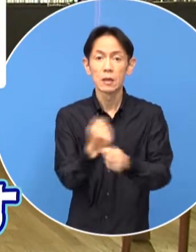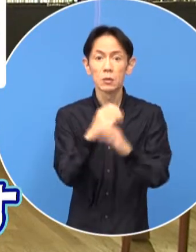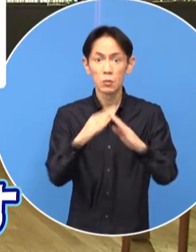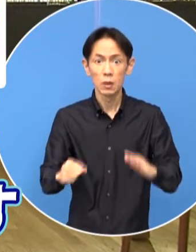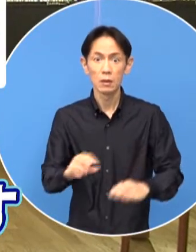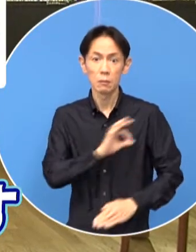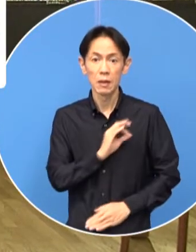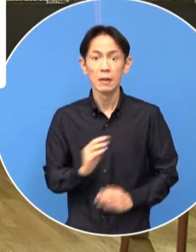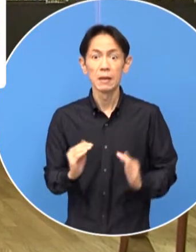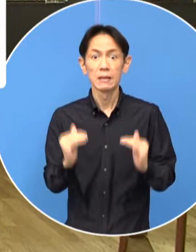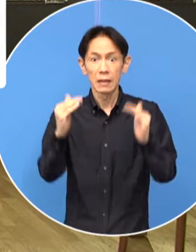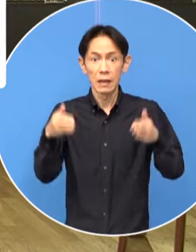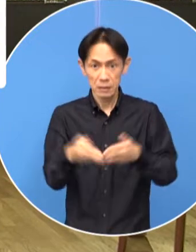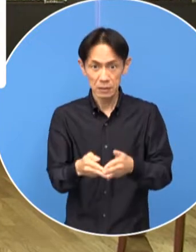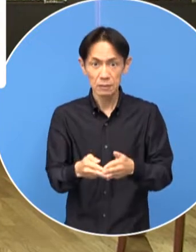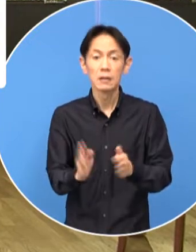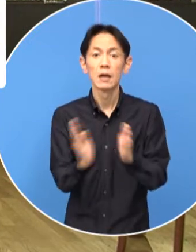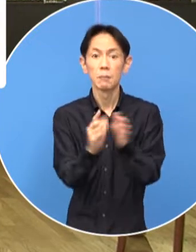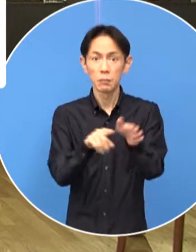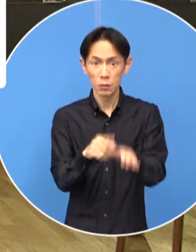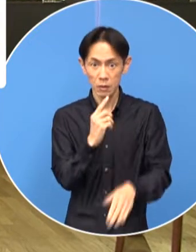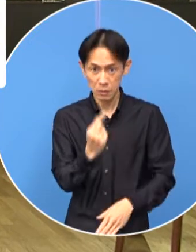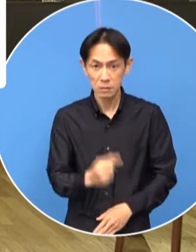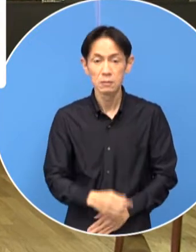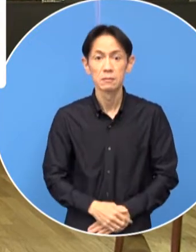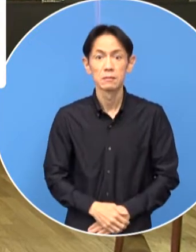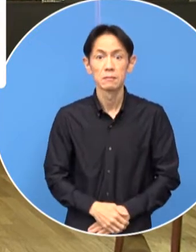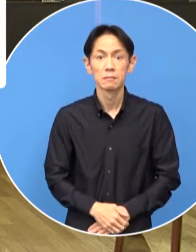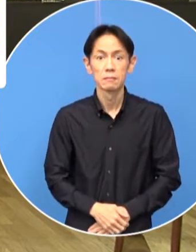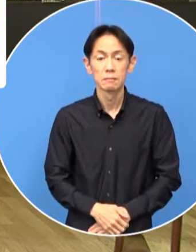高崎めぐみです。 こんにちは、上村愛です。